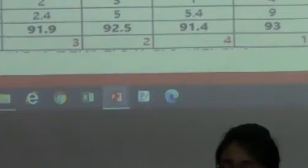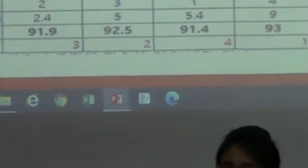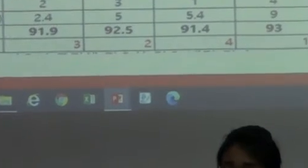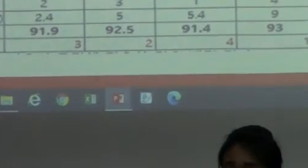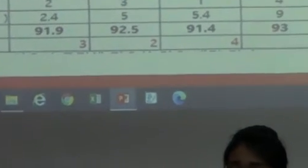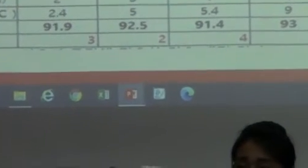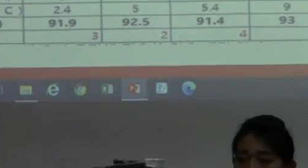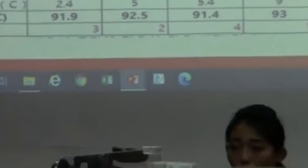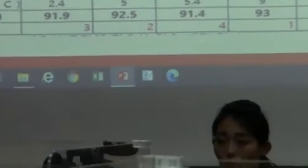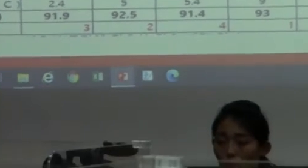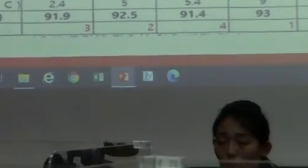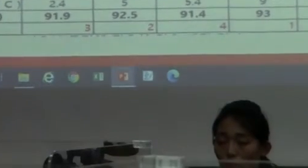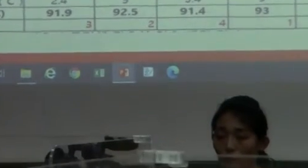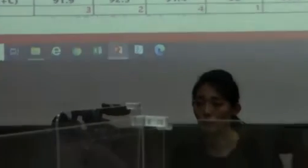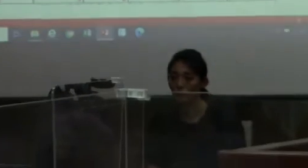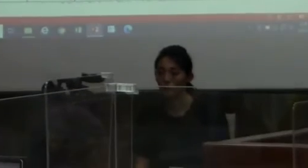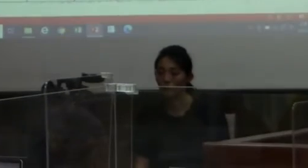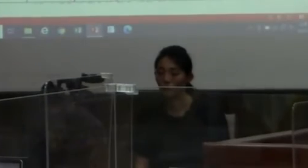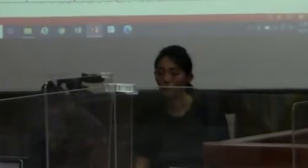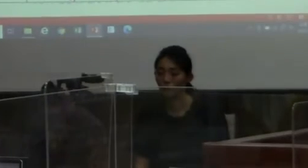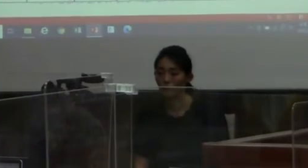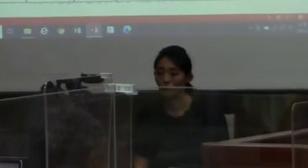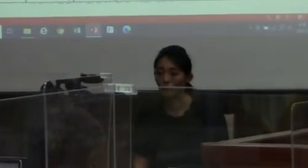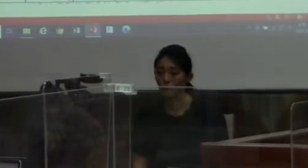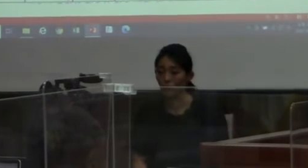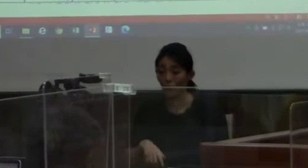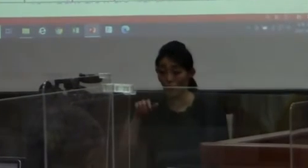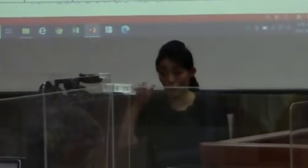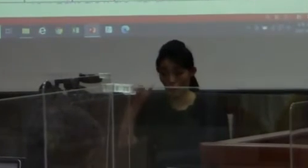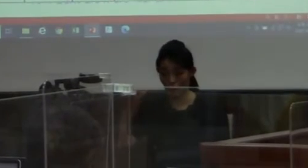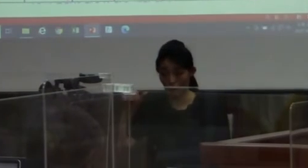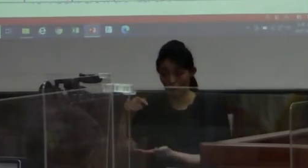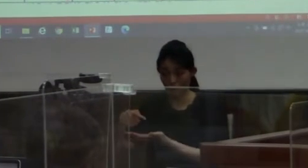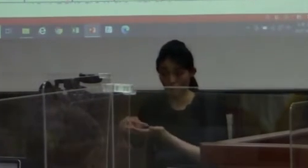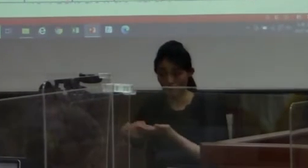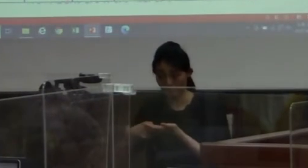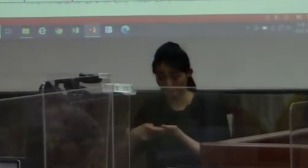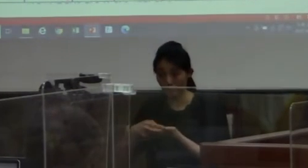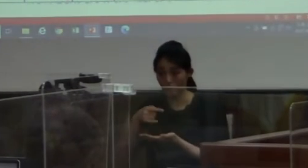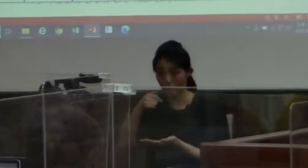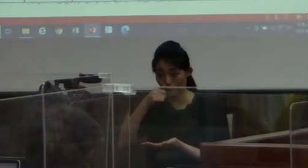자, 이 다섯 군데 업체가 들어왔는데